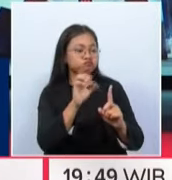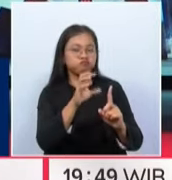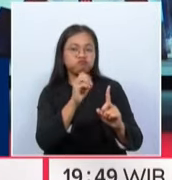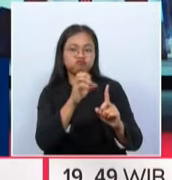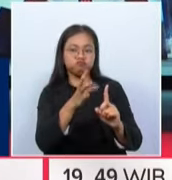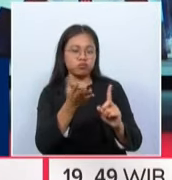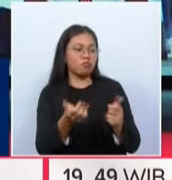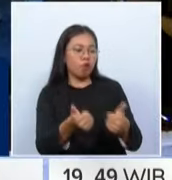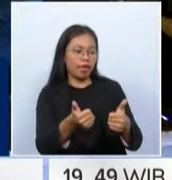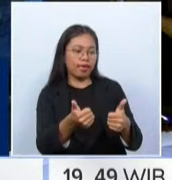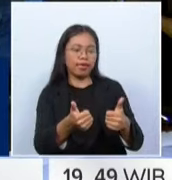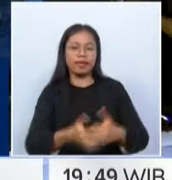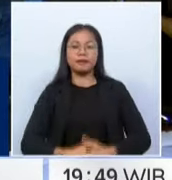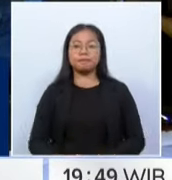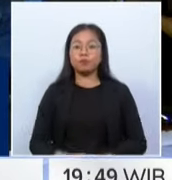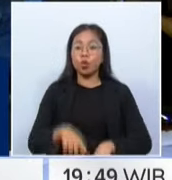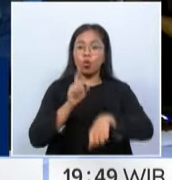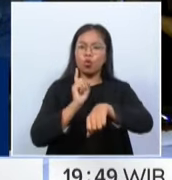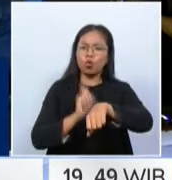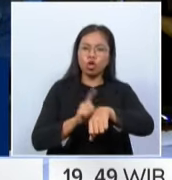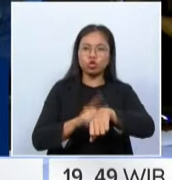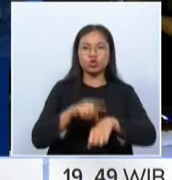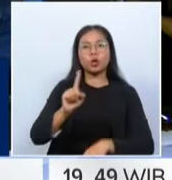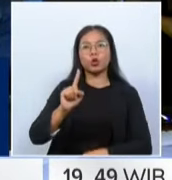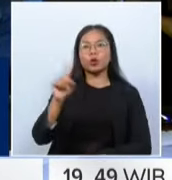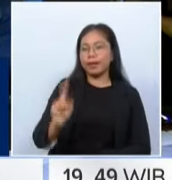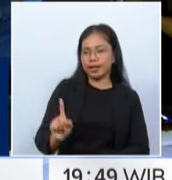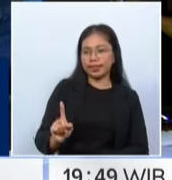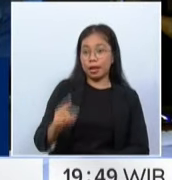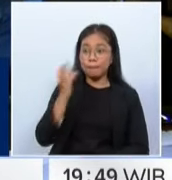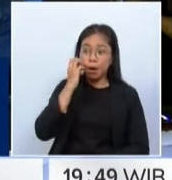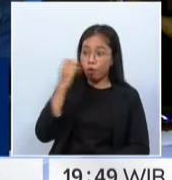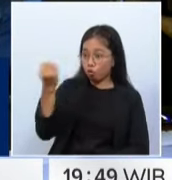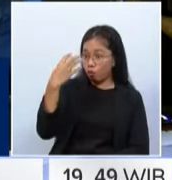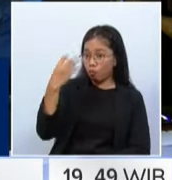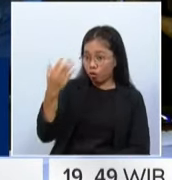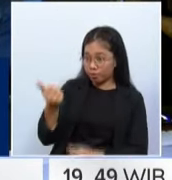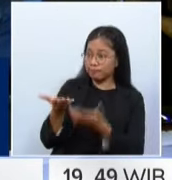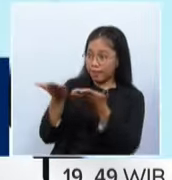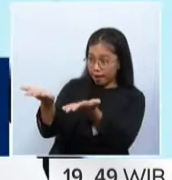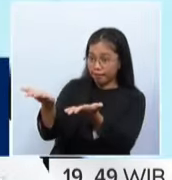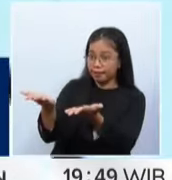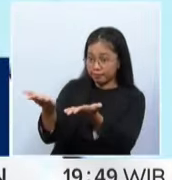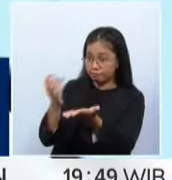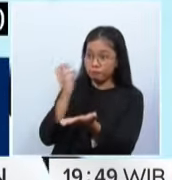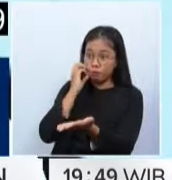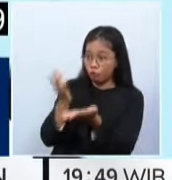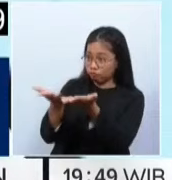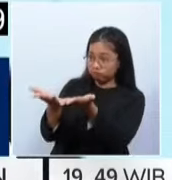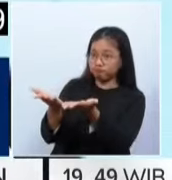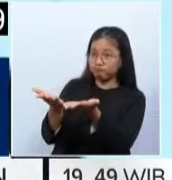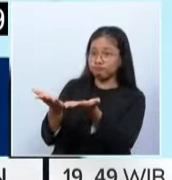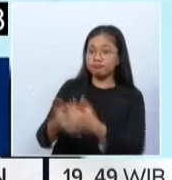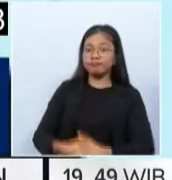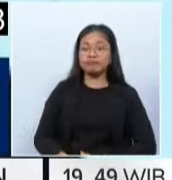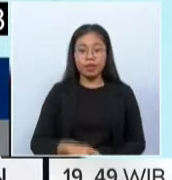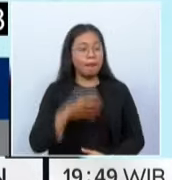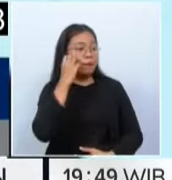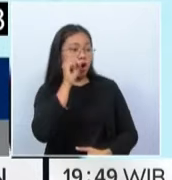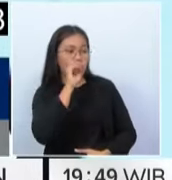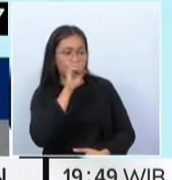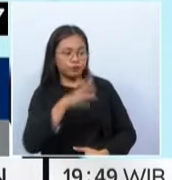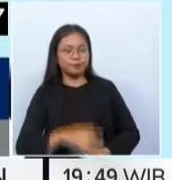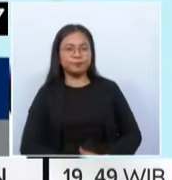n dengan waktu menit saat Bapak berbicara akan dimulai silakan Pak Sekali lagi ya